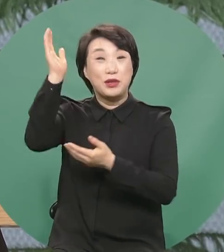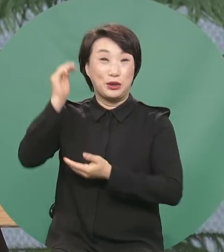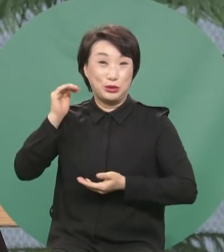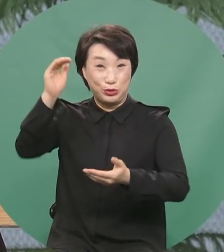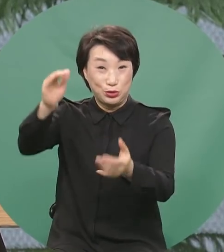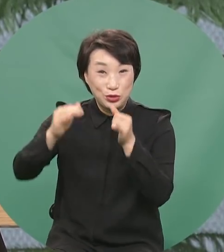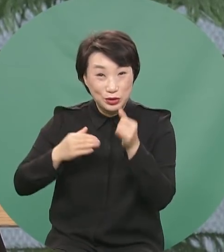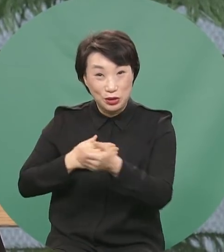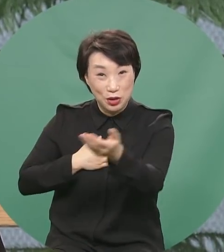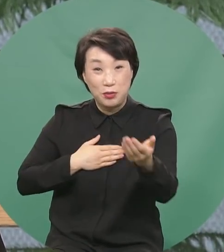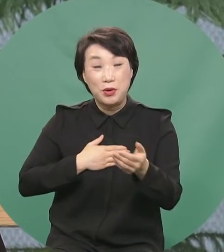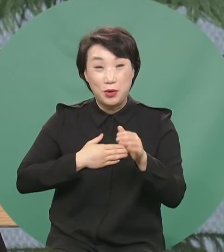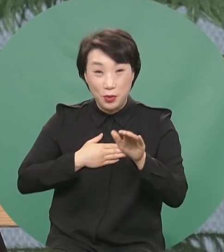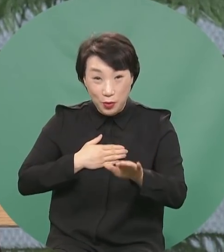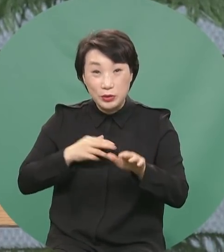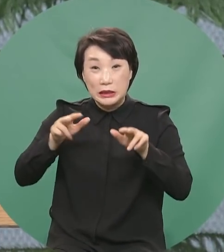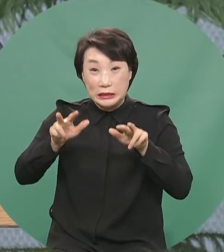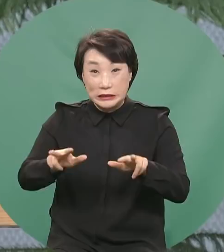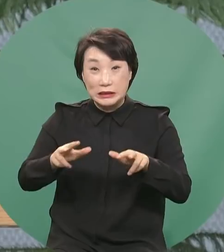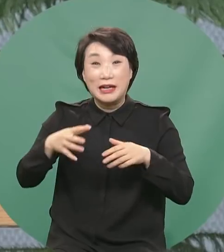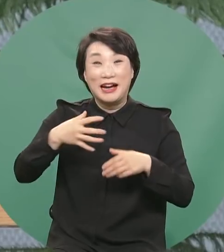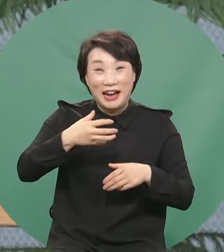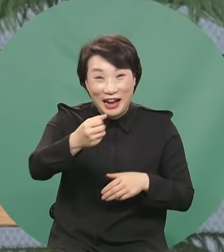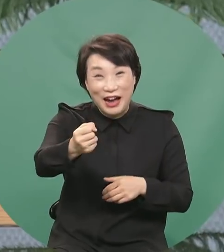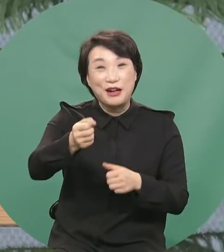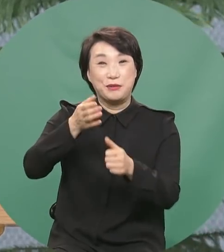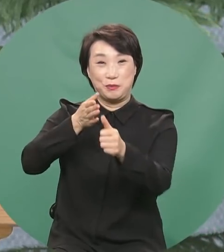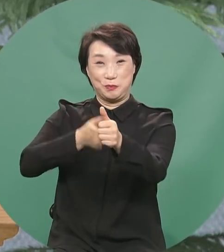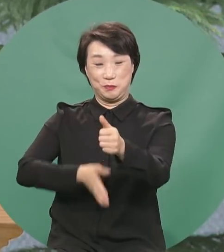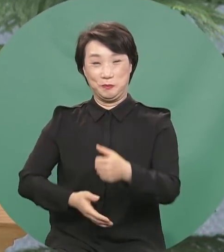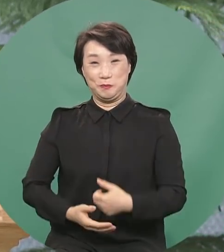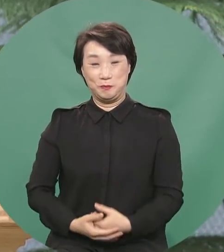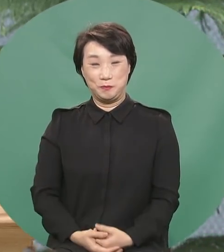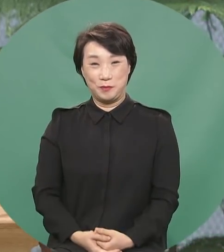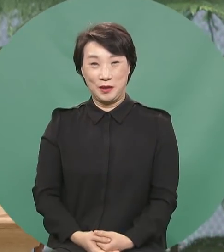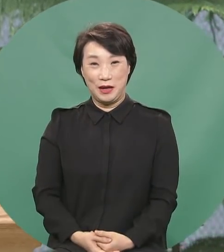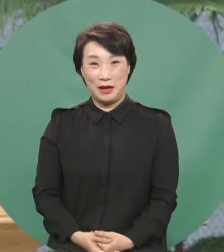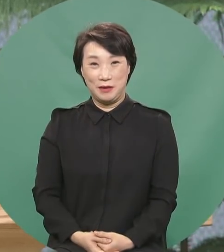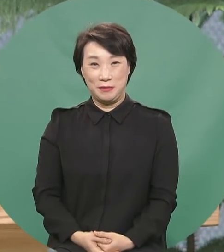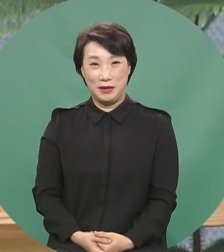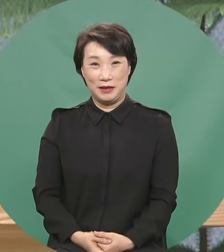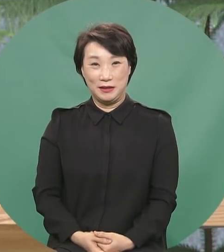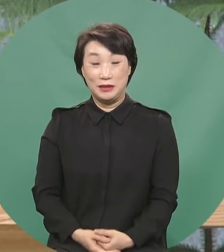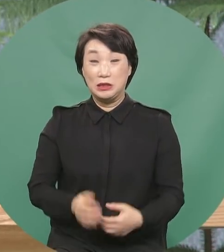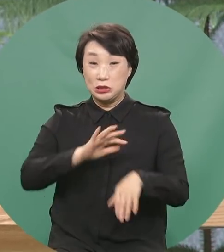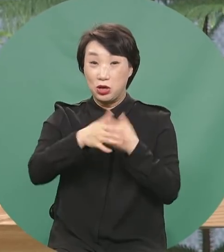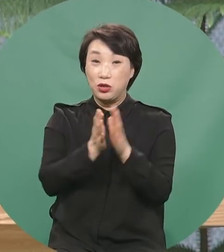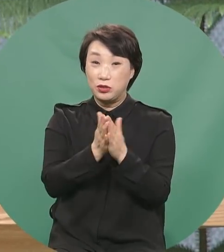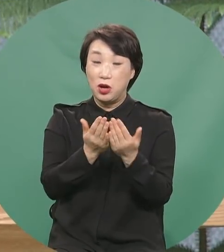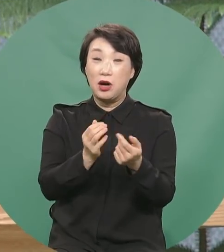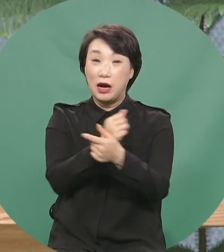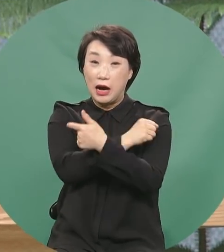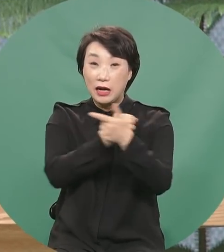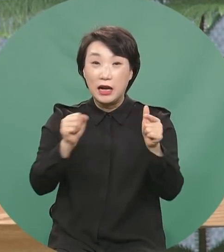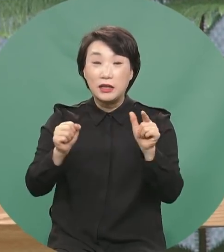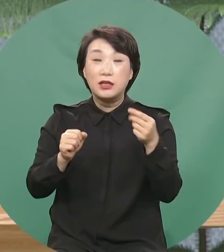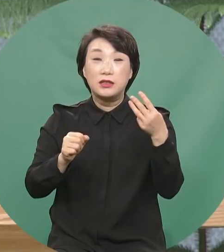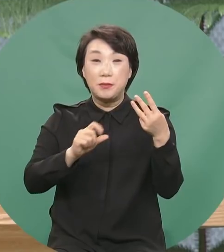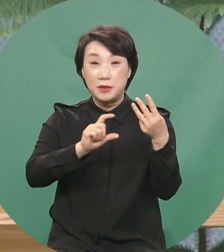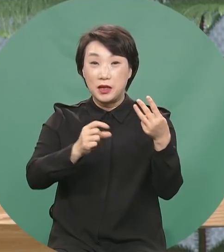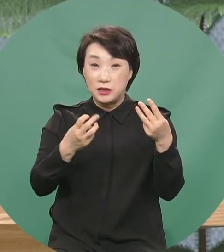오늘 지금 소유하시기 바랍니다. 갈라디아서 3장